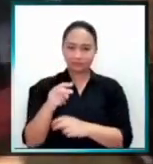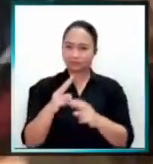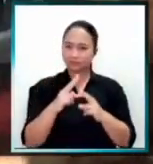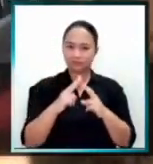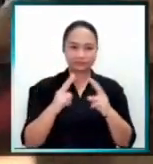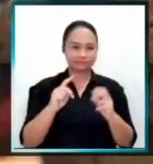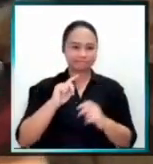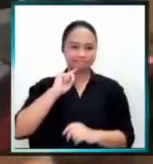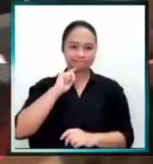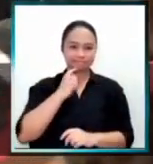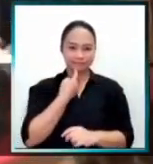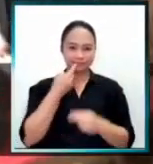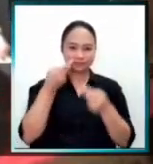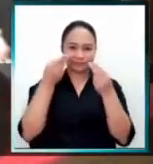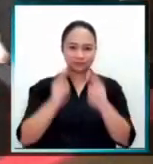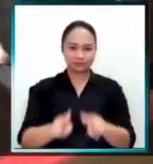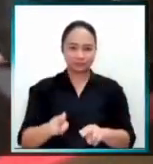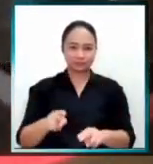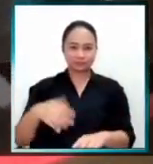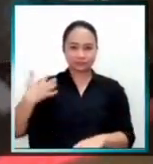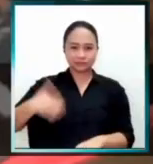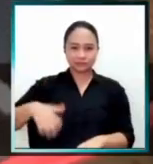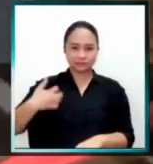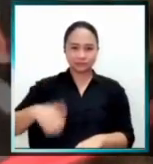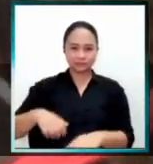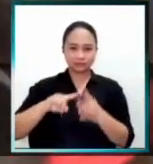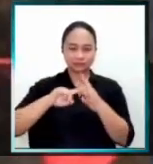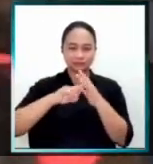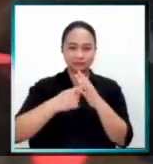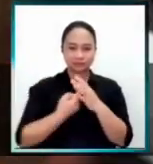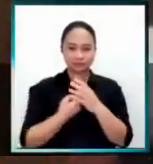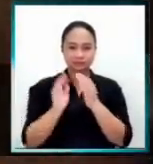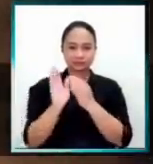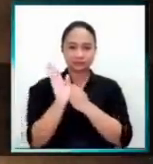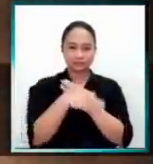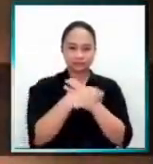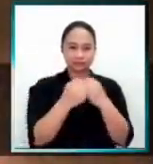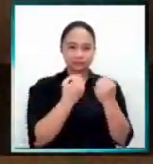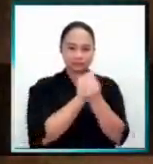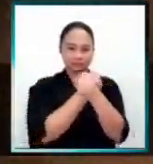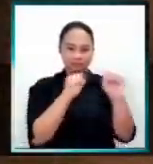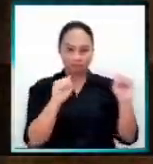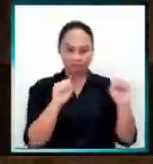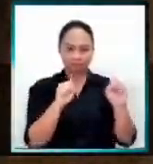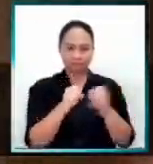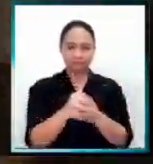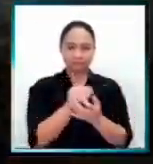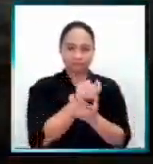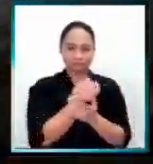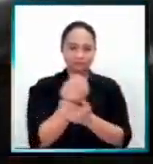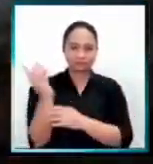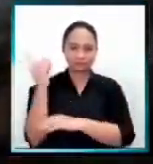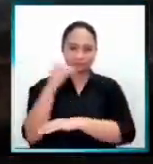pinagdaanan ng Argentina mula nang magbalik ito sa demokrasya. Ilang araw nang nagkakampo ang